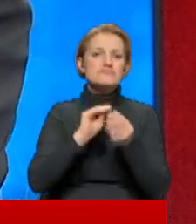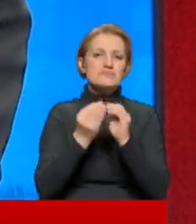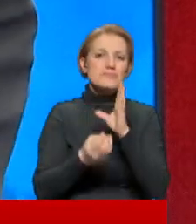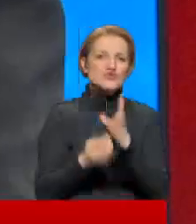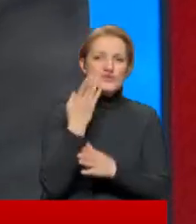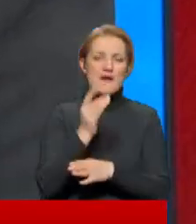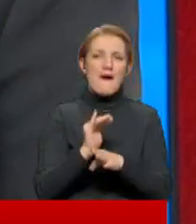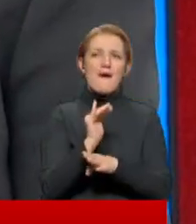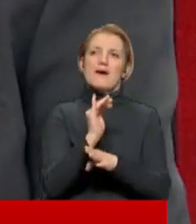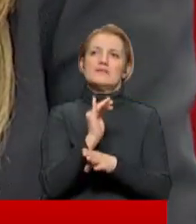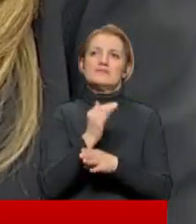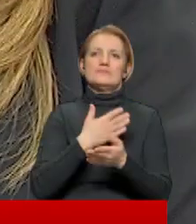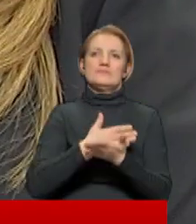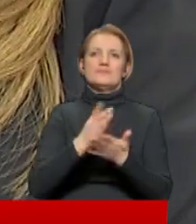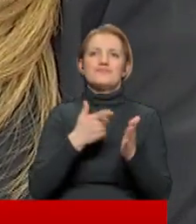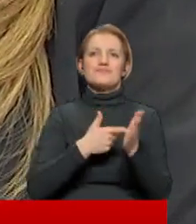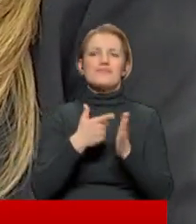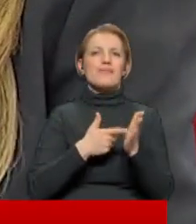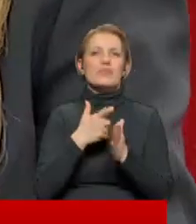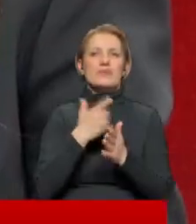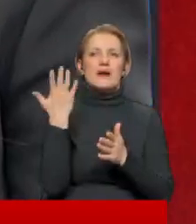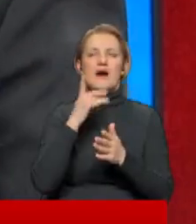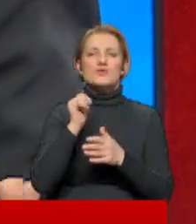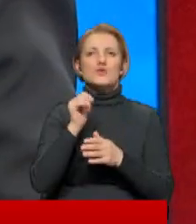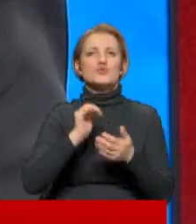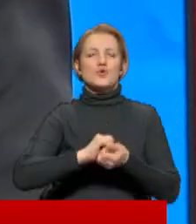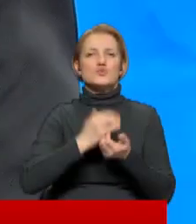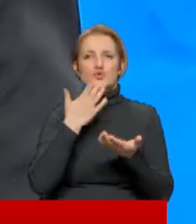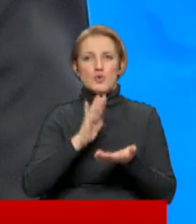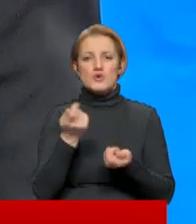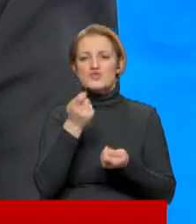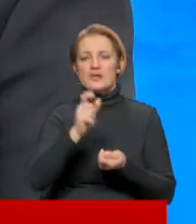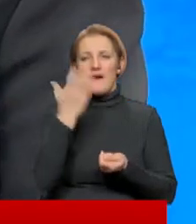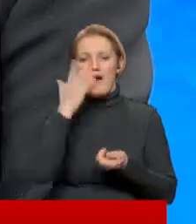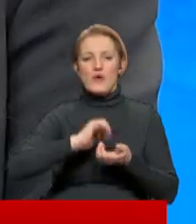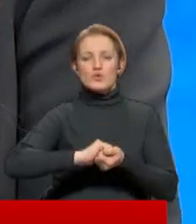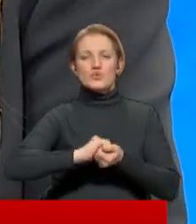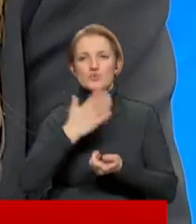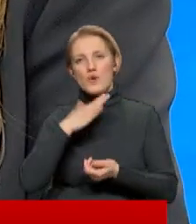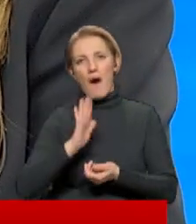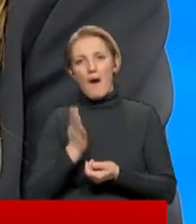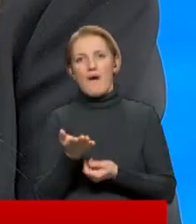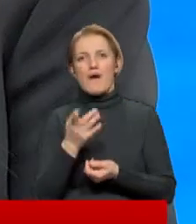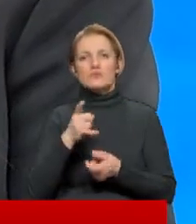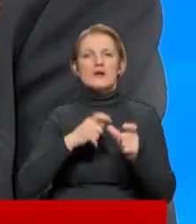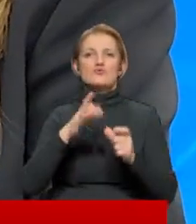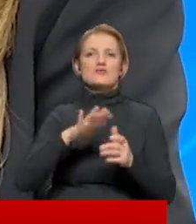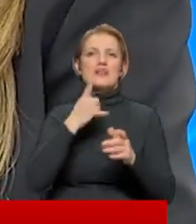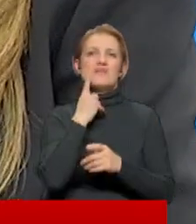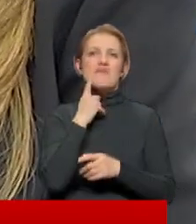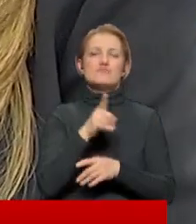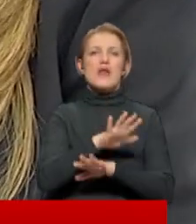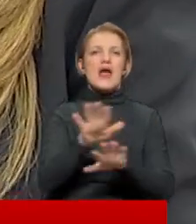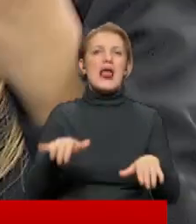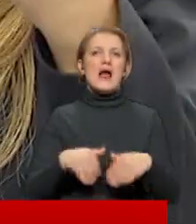azından hayatımızı sürdürebilelim diye. Çiftçinin zaten kara gün dostu yok ortada. Yok, işçinin kara gün dostu yok ortada. Bunların hepsi işte sosyal devlet. Yani